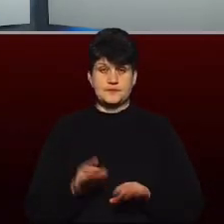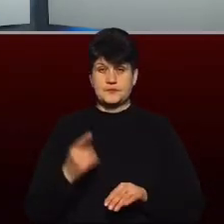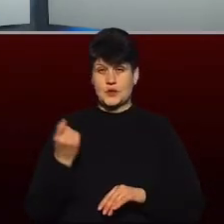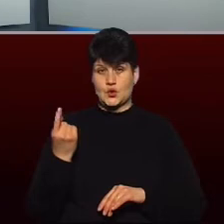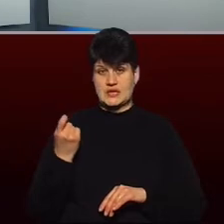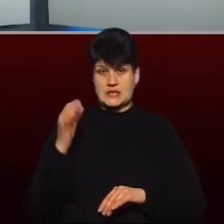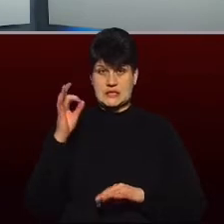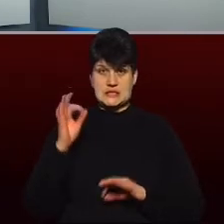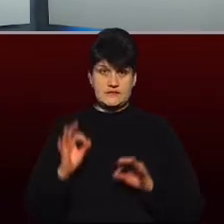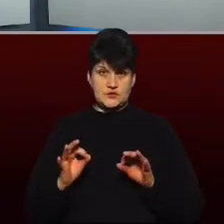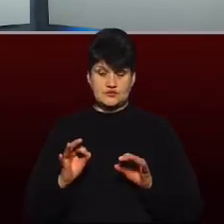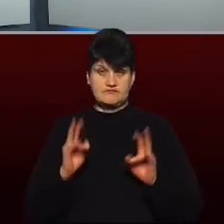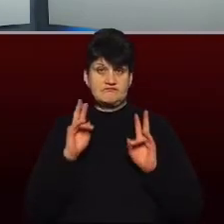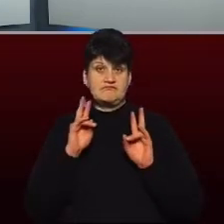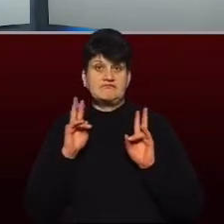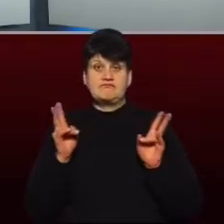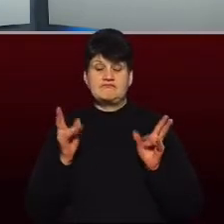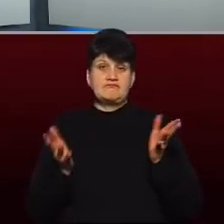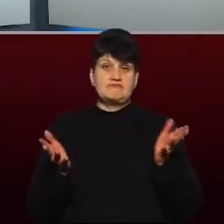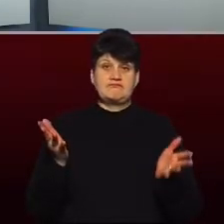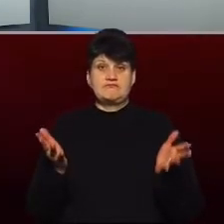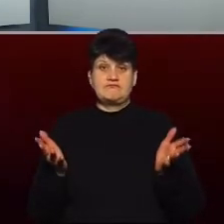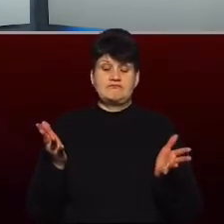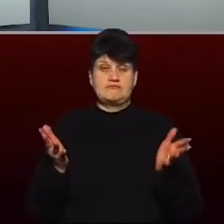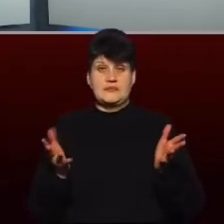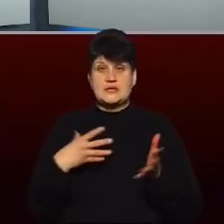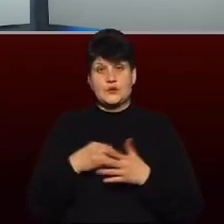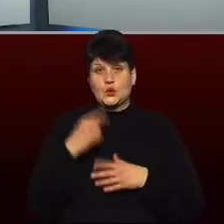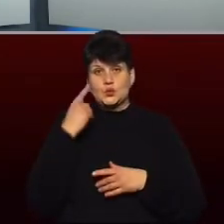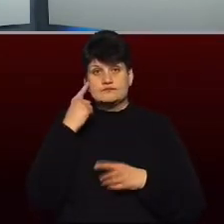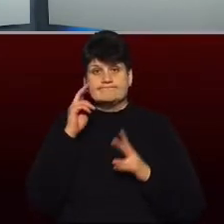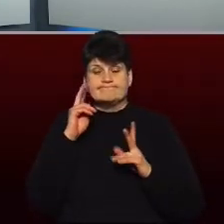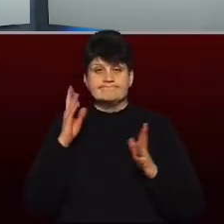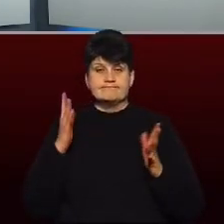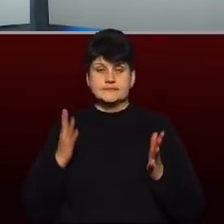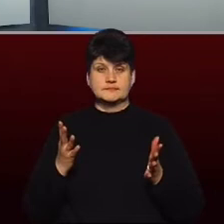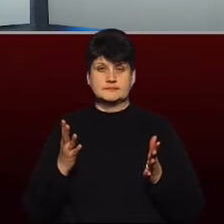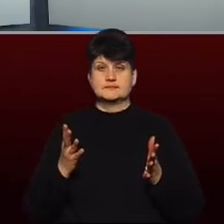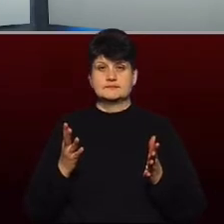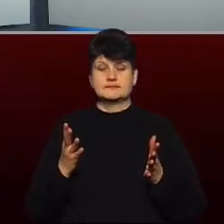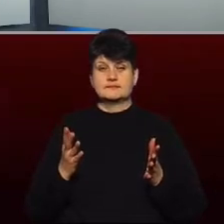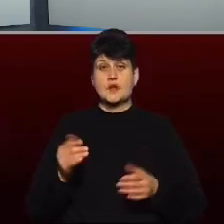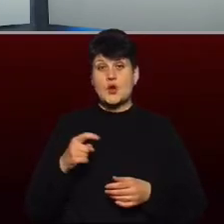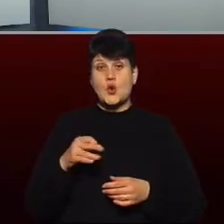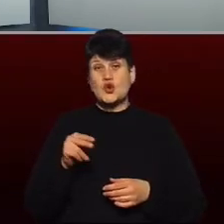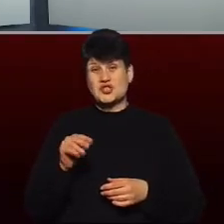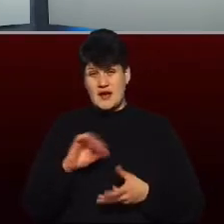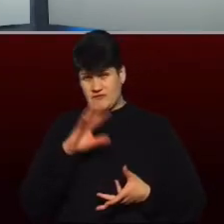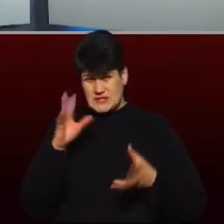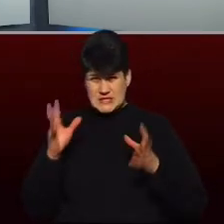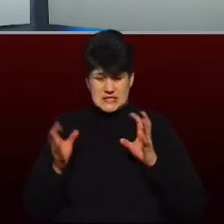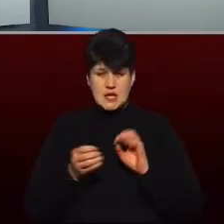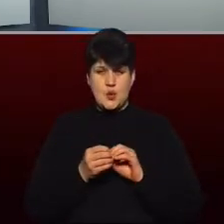11% не визначилися ще своєю думкою. Хоча в цілому